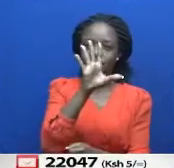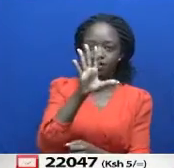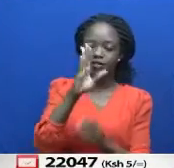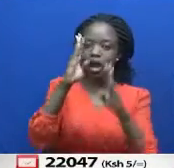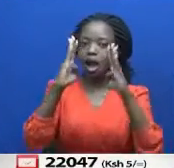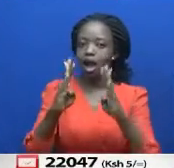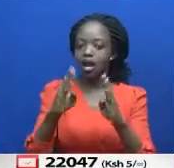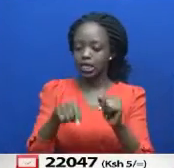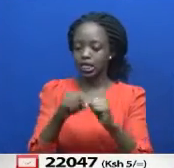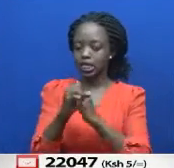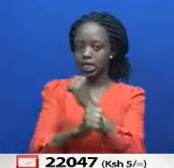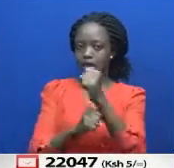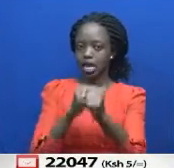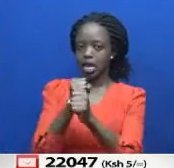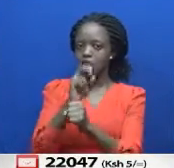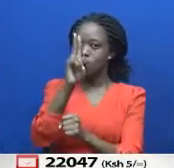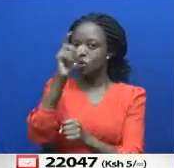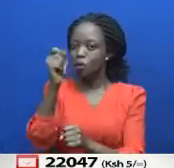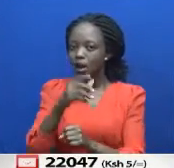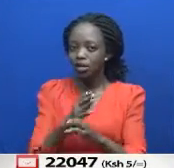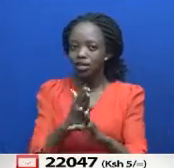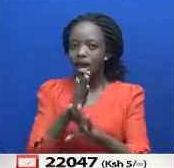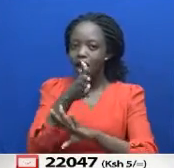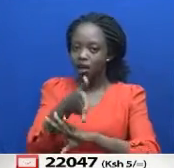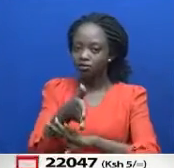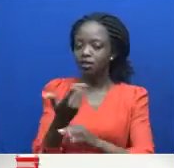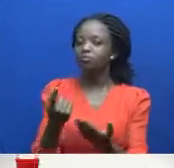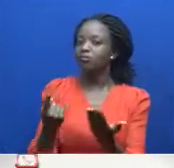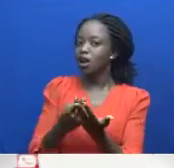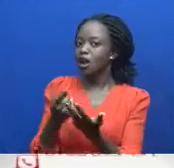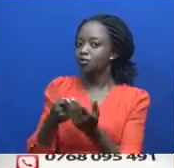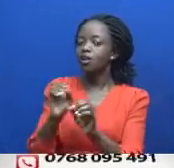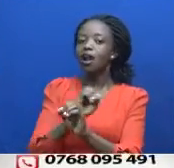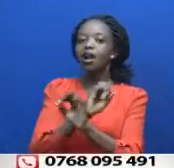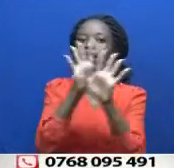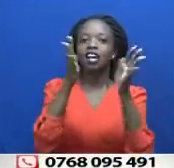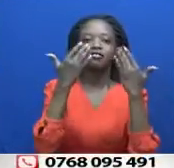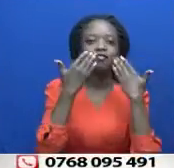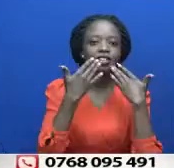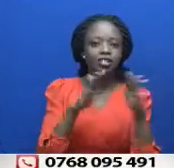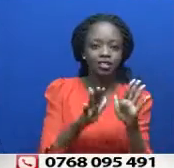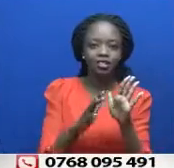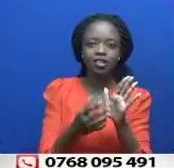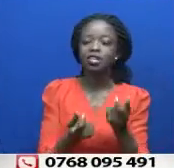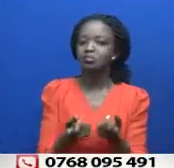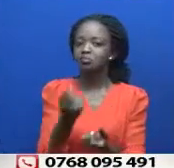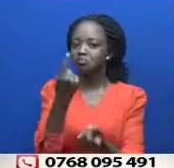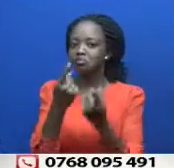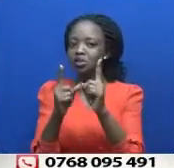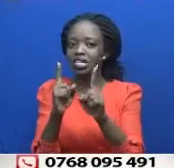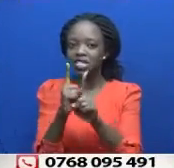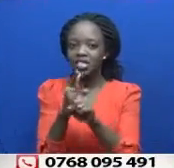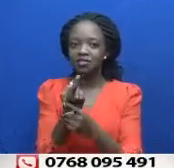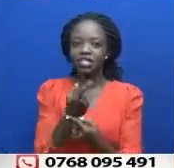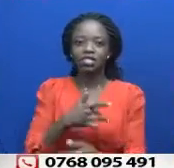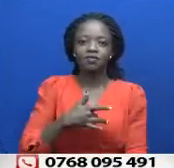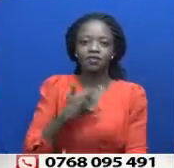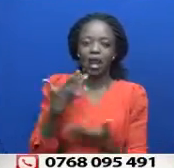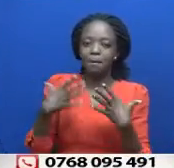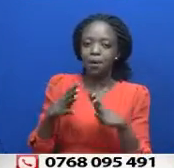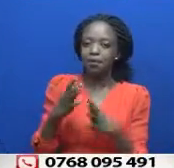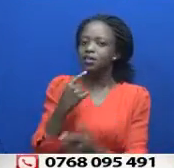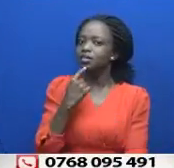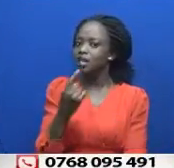Agosti mwaka huu, miezi miwili baadaye hesabu hiyo imeweza kuwekwa wazi, huku ikiibua hisia mseto, baadhi ya sehemu zikiteta